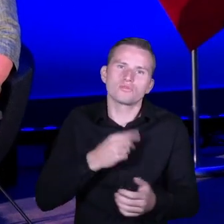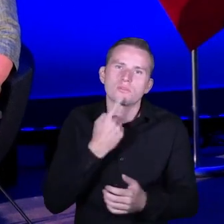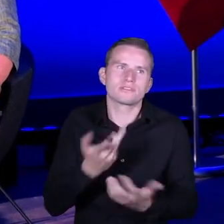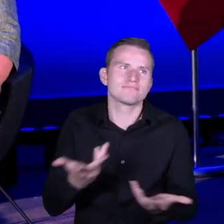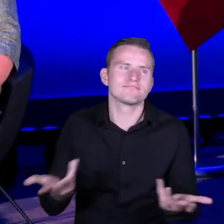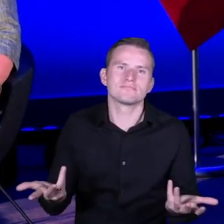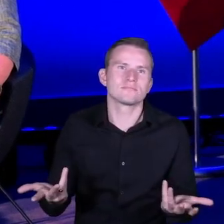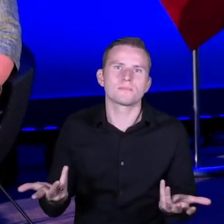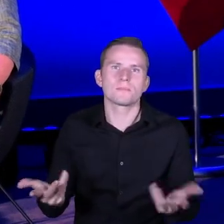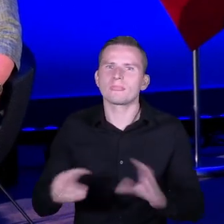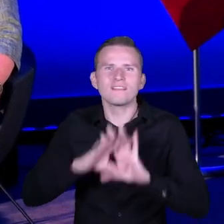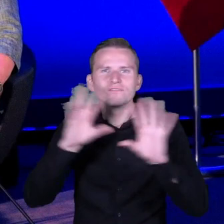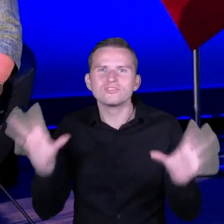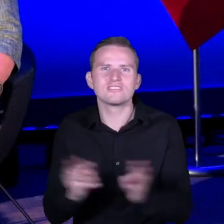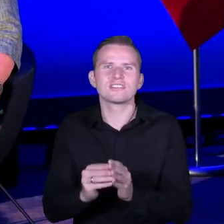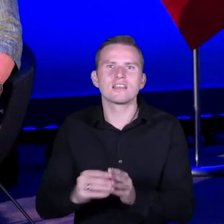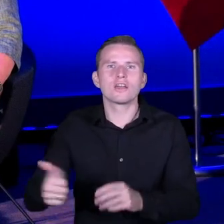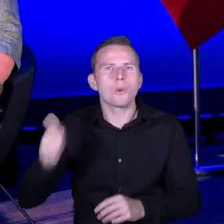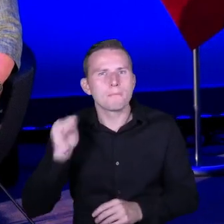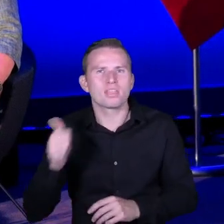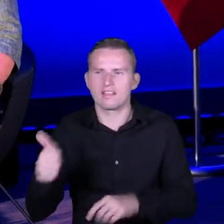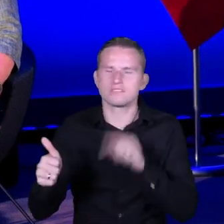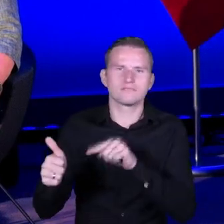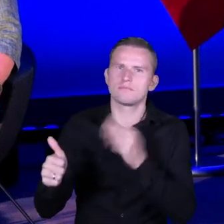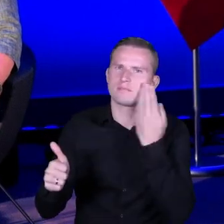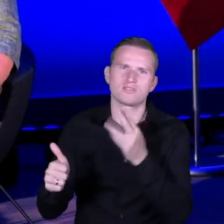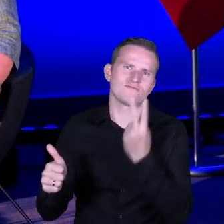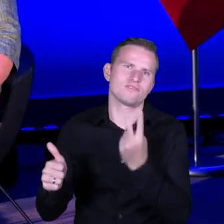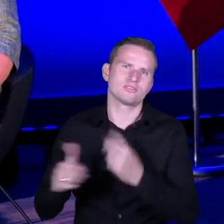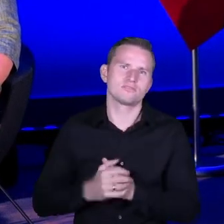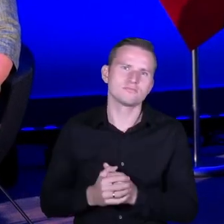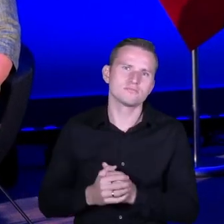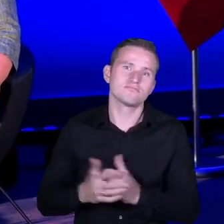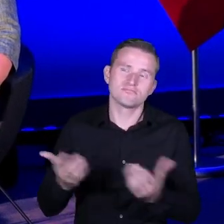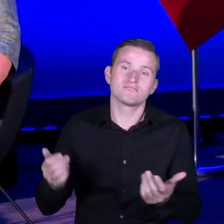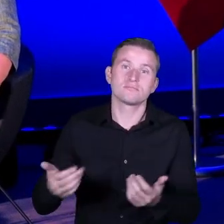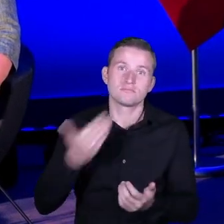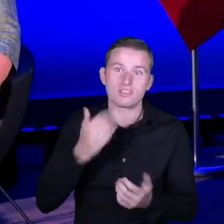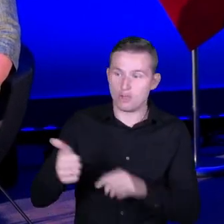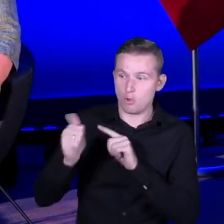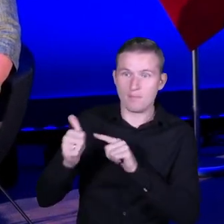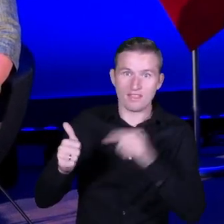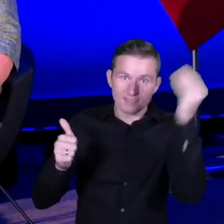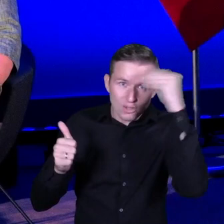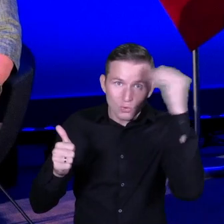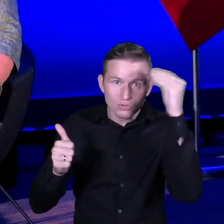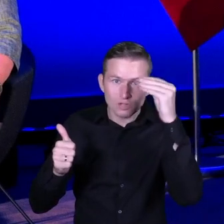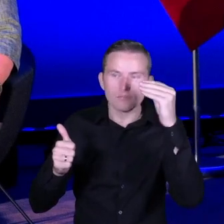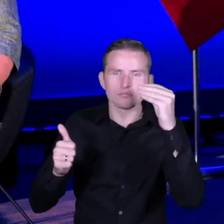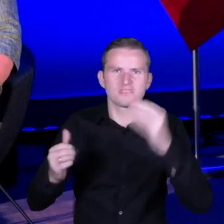wszystkie te kompetencje są istotne dla budowania przewag i